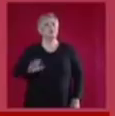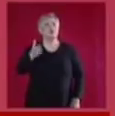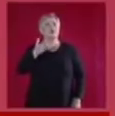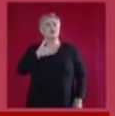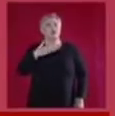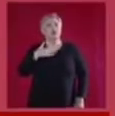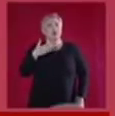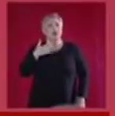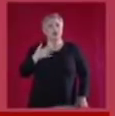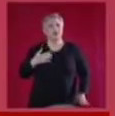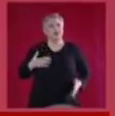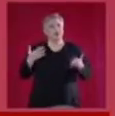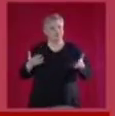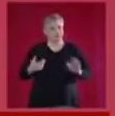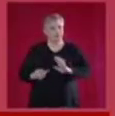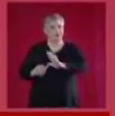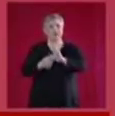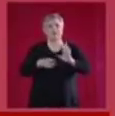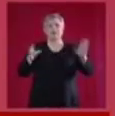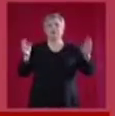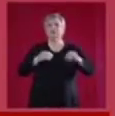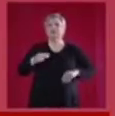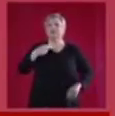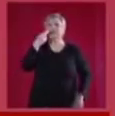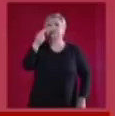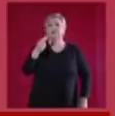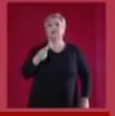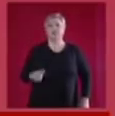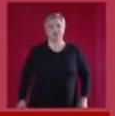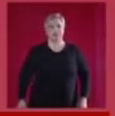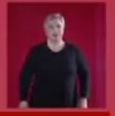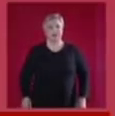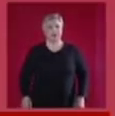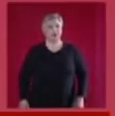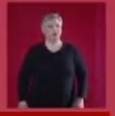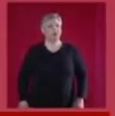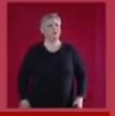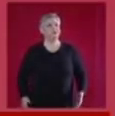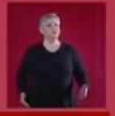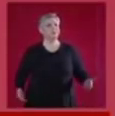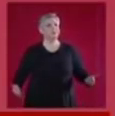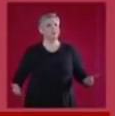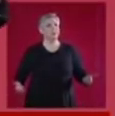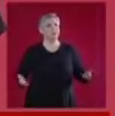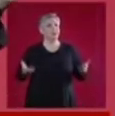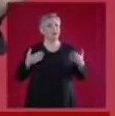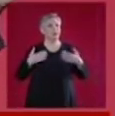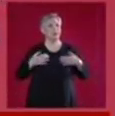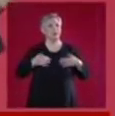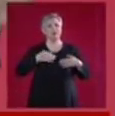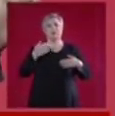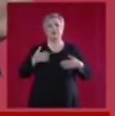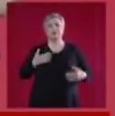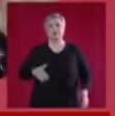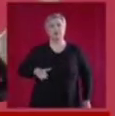παρουσίαση του ευρωπαϊκού μας ψηφοδελτίου και πρέπει να σας πω ότι είμαι περήφανος τόσο για την